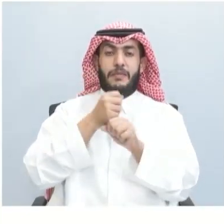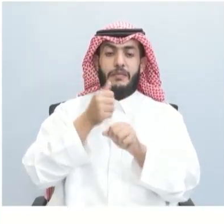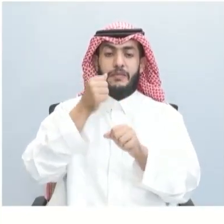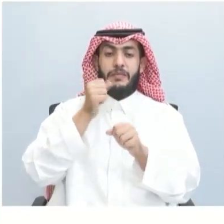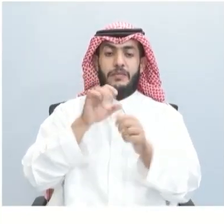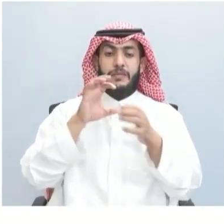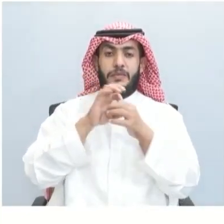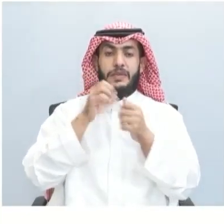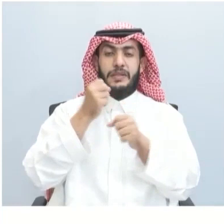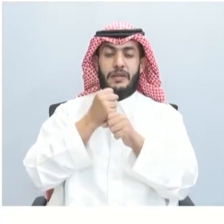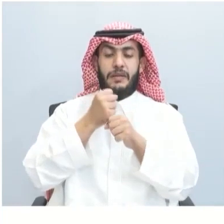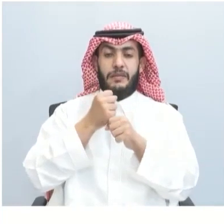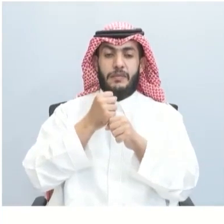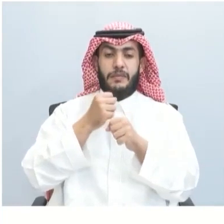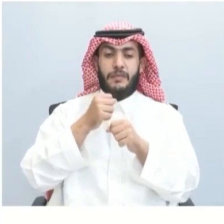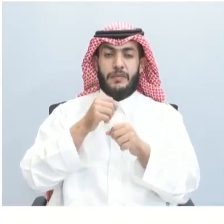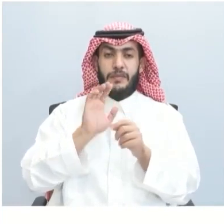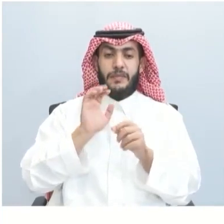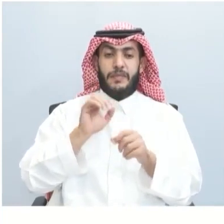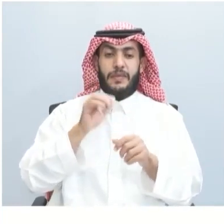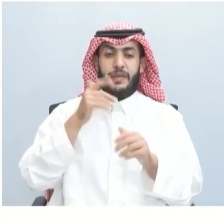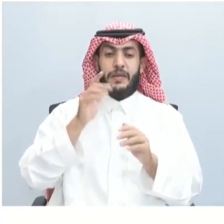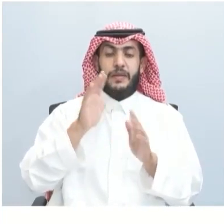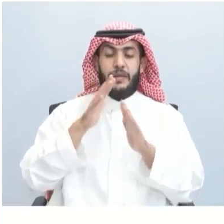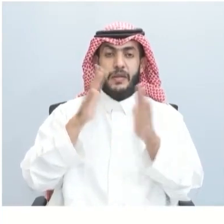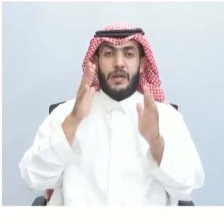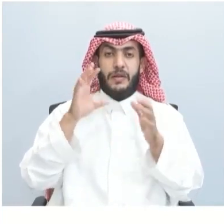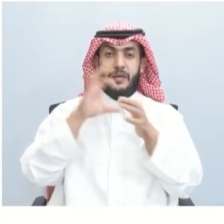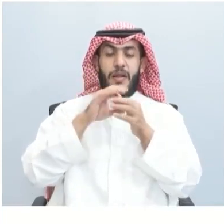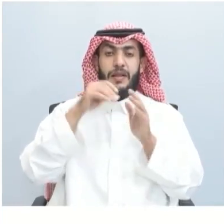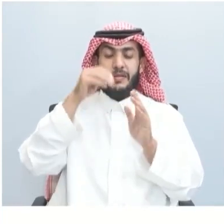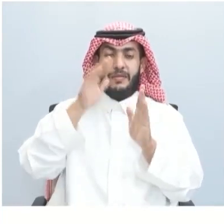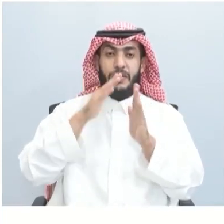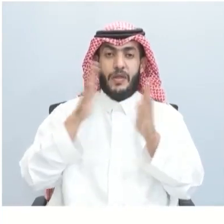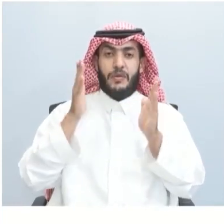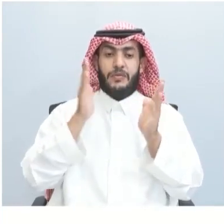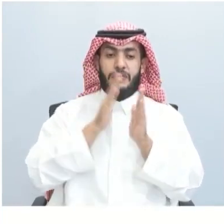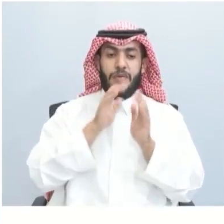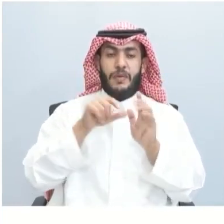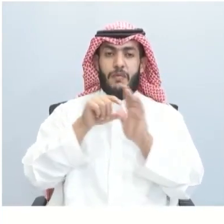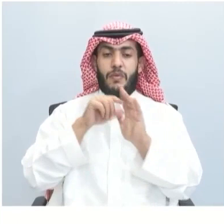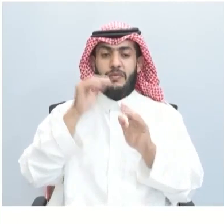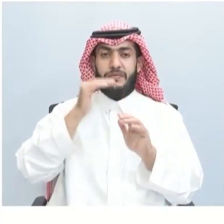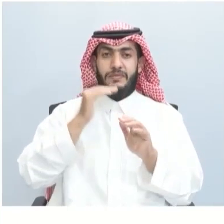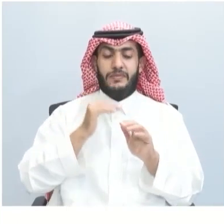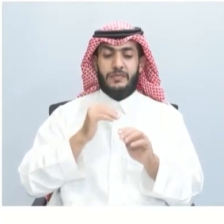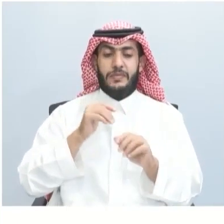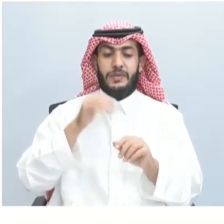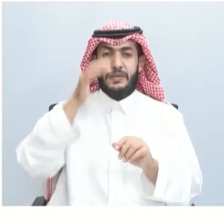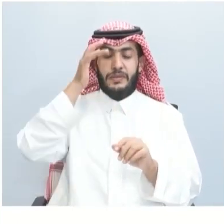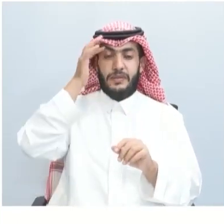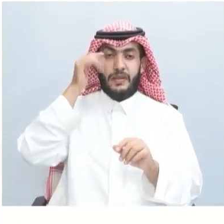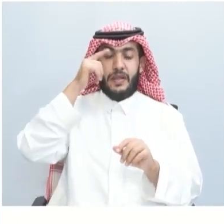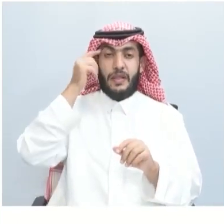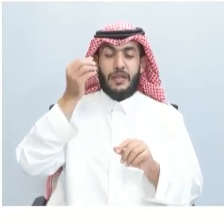الصله بالاستعلامات من الاكثر صله الى اقل صله بالموضوع افترض انه